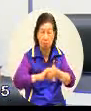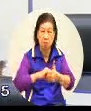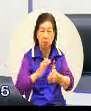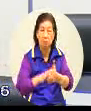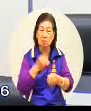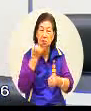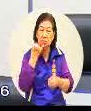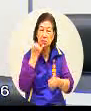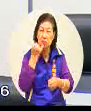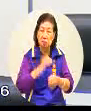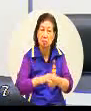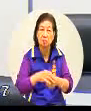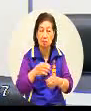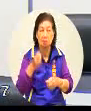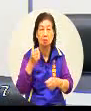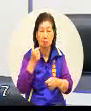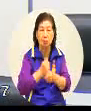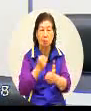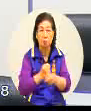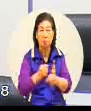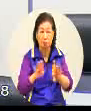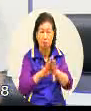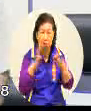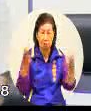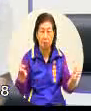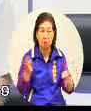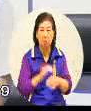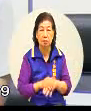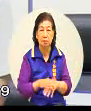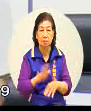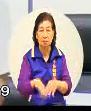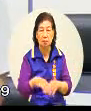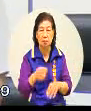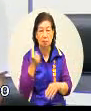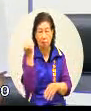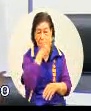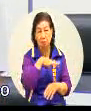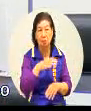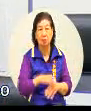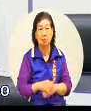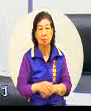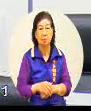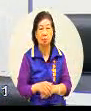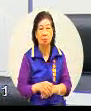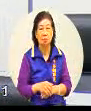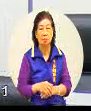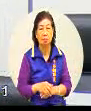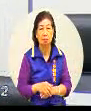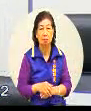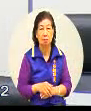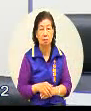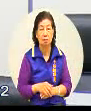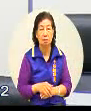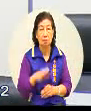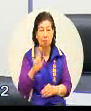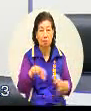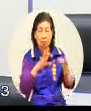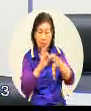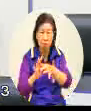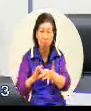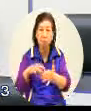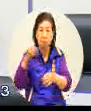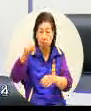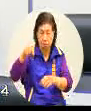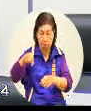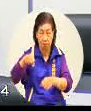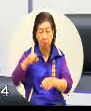评估啦，就是讲会使做就对了啦，啊，这无恶质吗？啊，这无恶质啊，这么你继续准了就对了哈，这